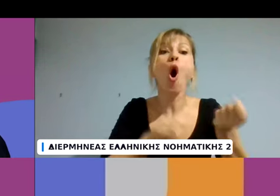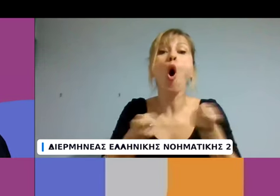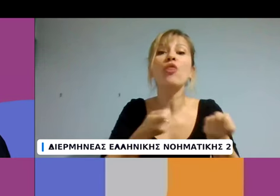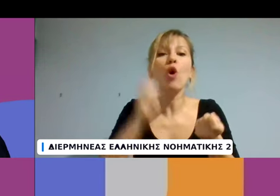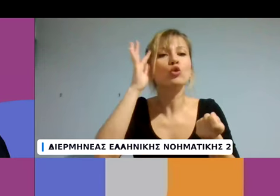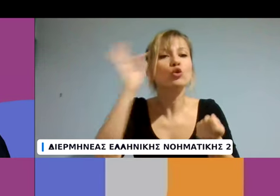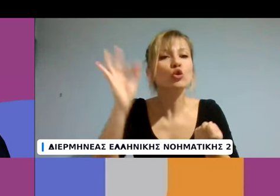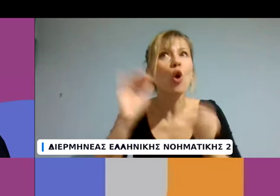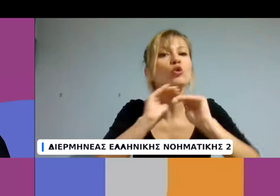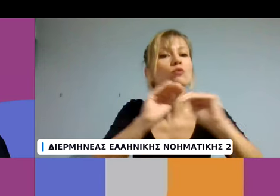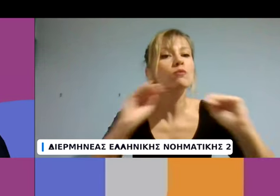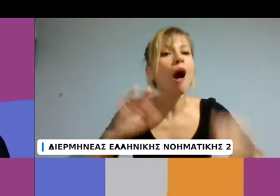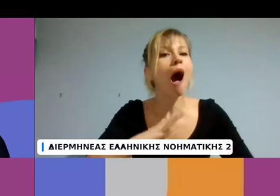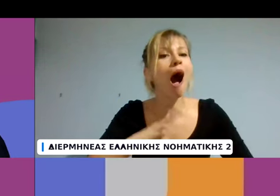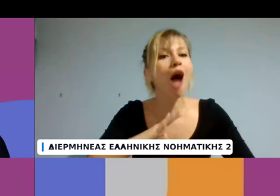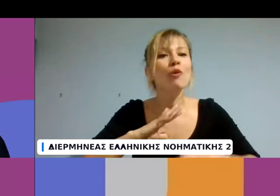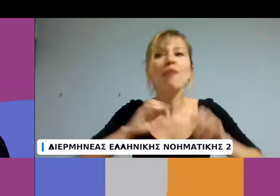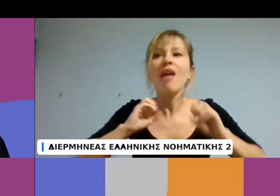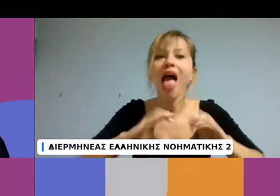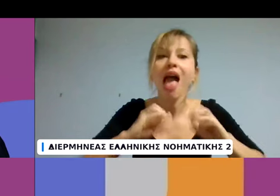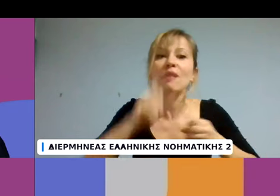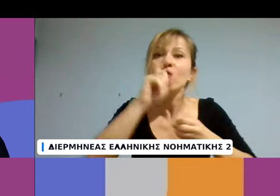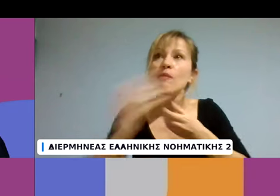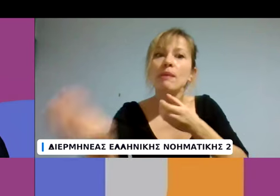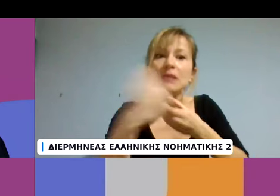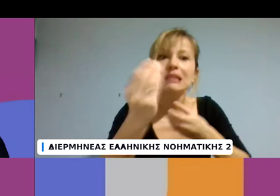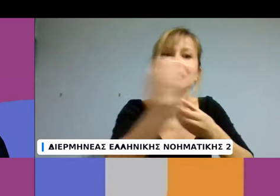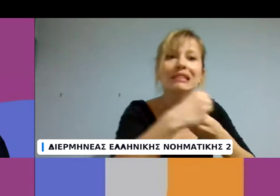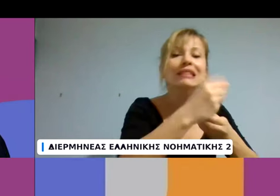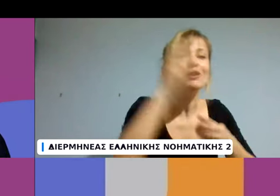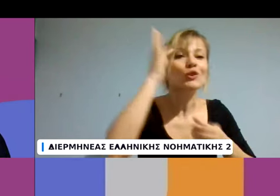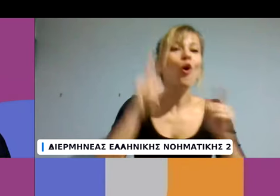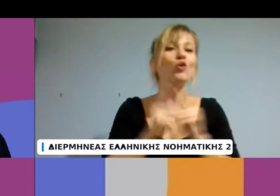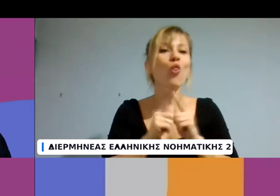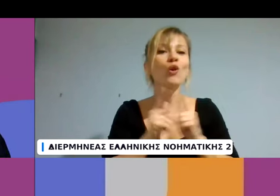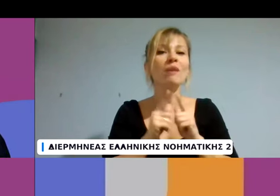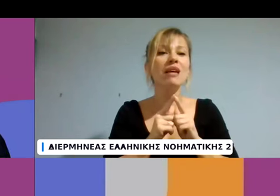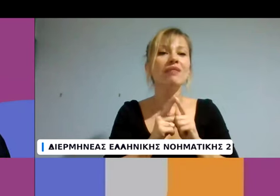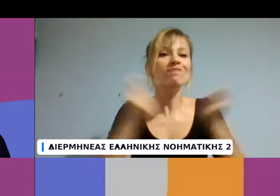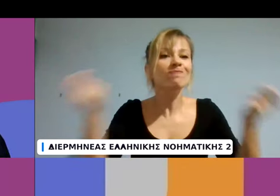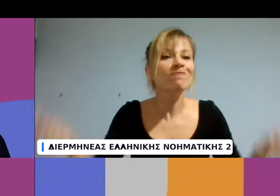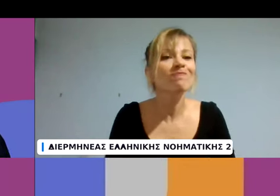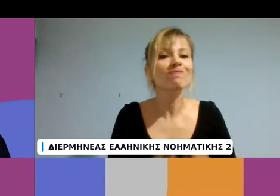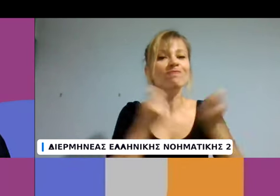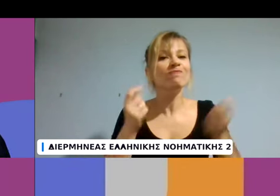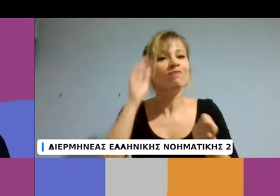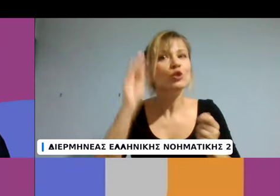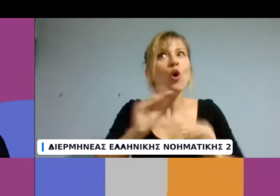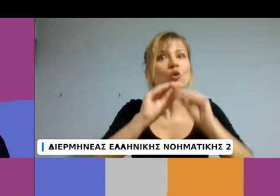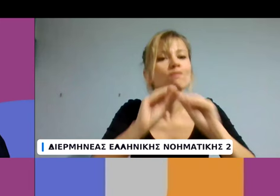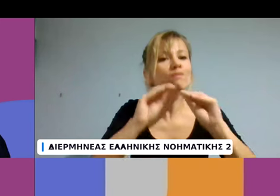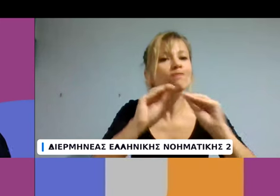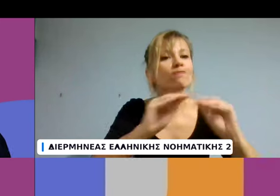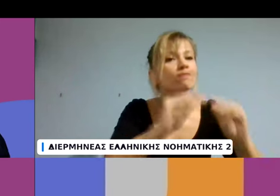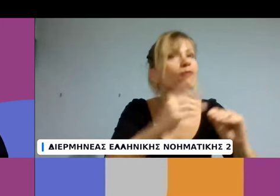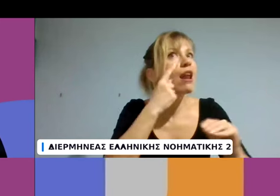τις εκπαιδευόμενες να δοκιμάσουν κάποια από αυτά τα σενάρια μέσα σε αυτά τα εργαστήρια και σιγά σιγά δηλαδή να καταλάβουν πώς δουλεύουν αυτά τα σενάρια